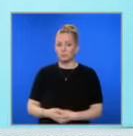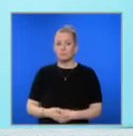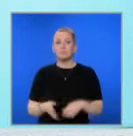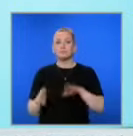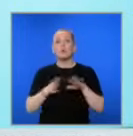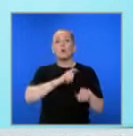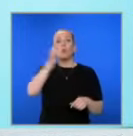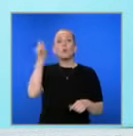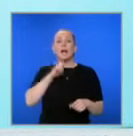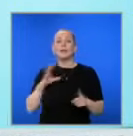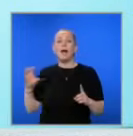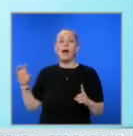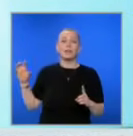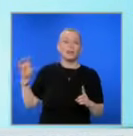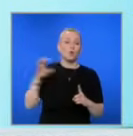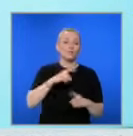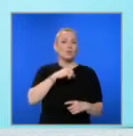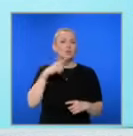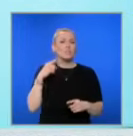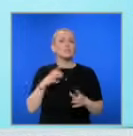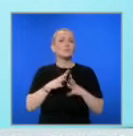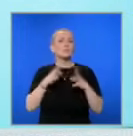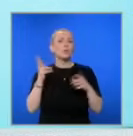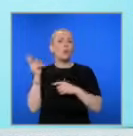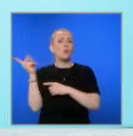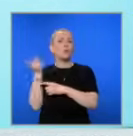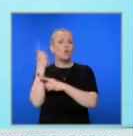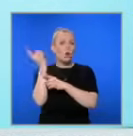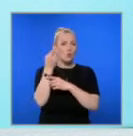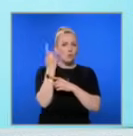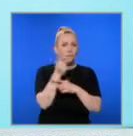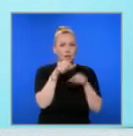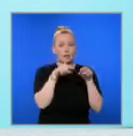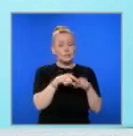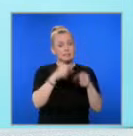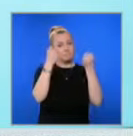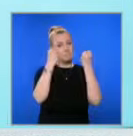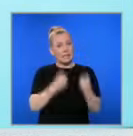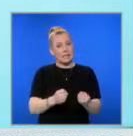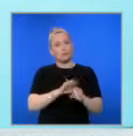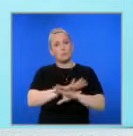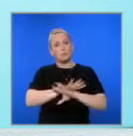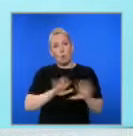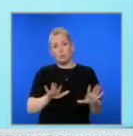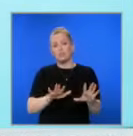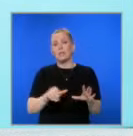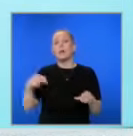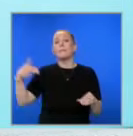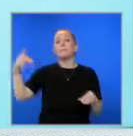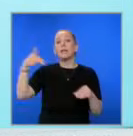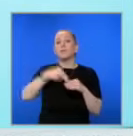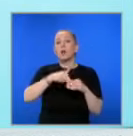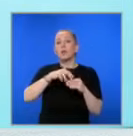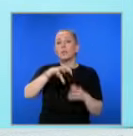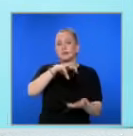Украйна атакува Русия с десетки дронове и ракети, които нанесоха сериозни поражения на голяма петролна рафинерия. А проукраински и